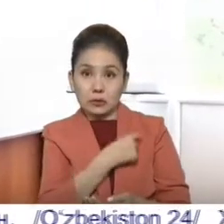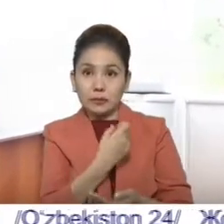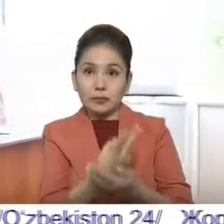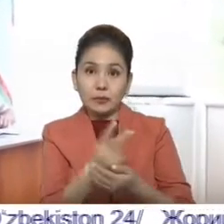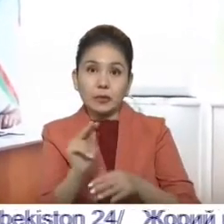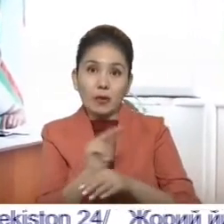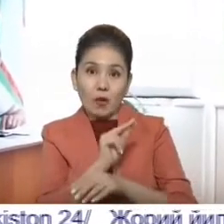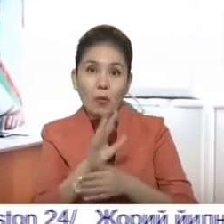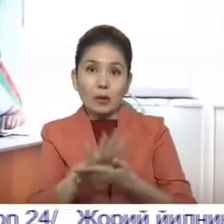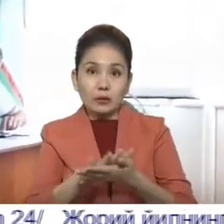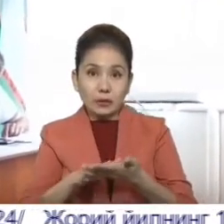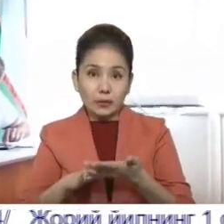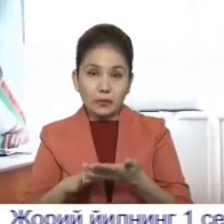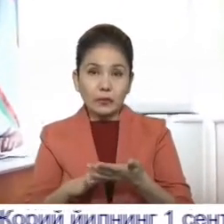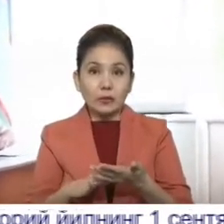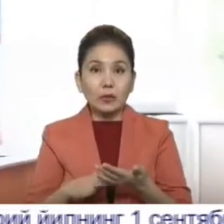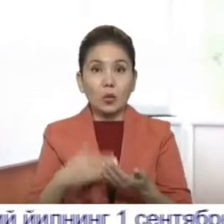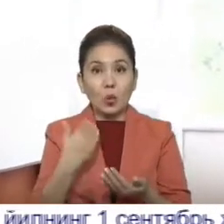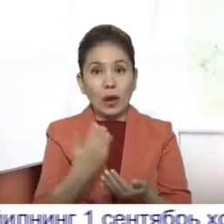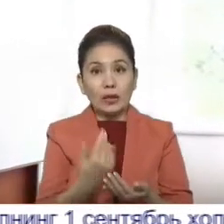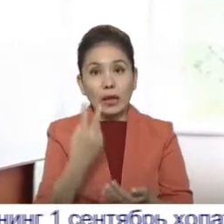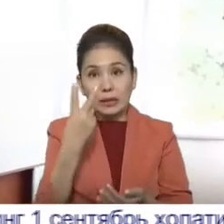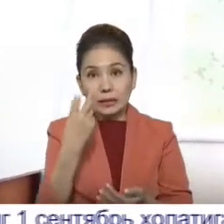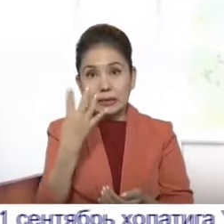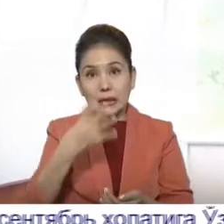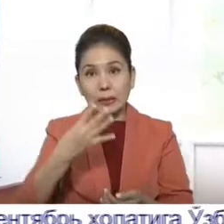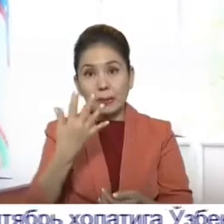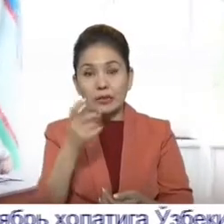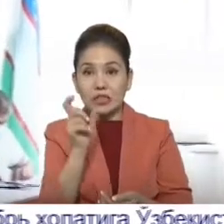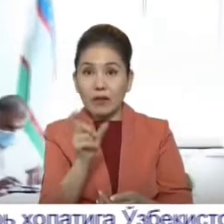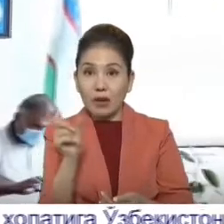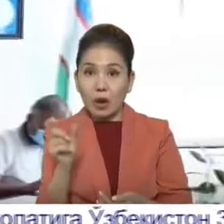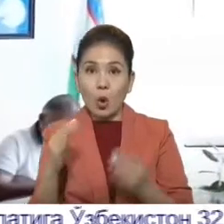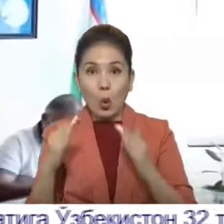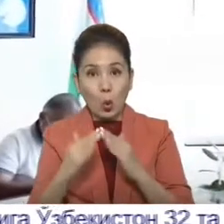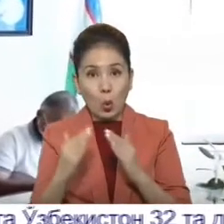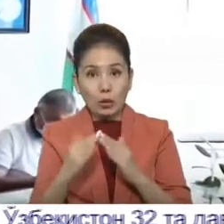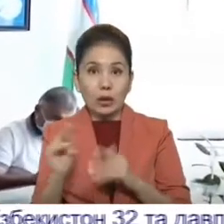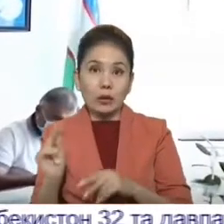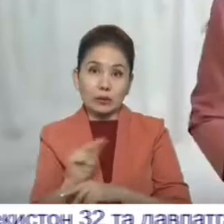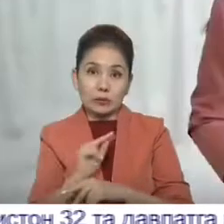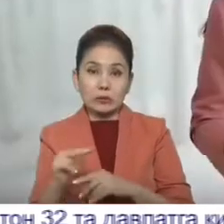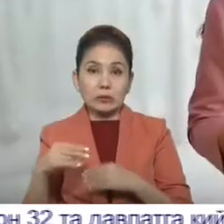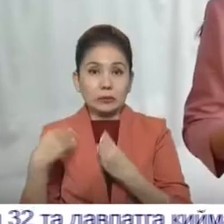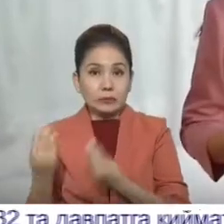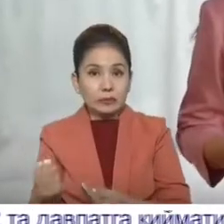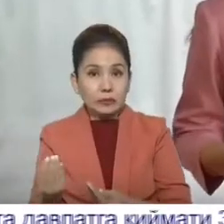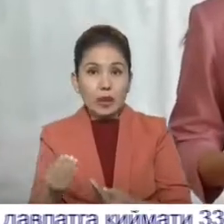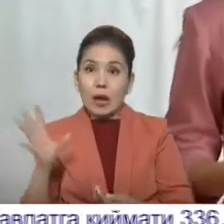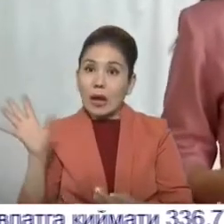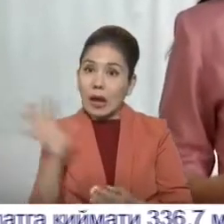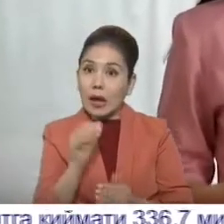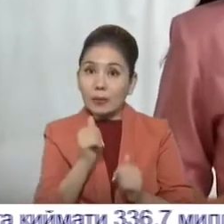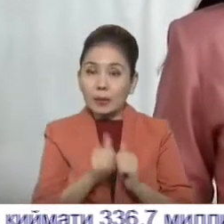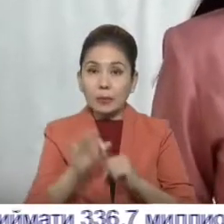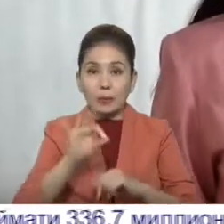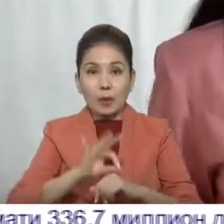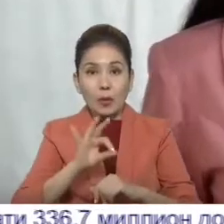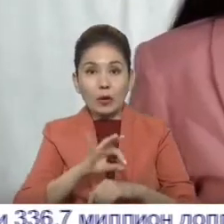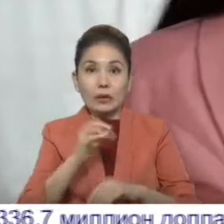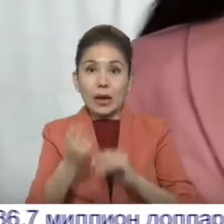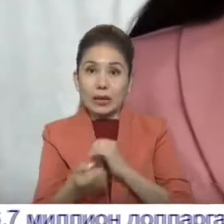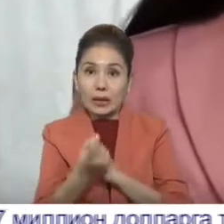davo muolajalarini olyapti. Bulardan 245 nafari uy sharoitida lechenyapti. Har bir bemorni kasalligi